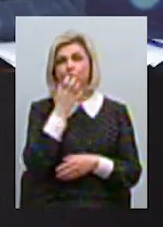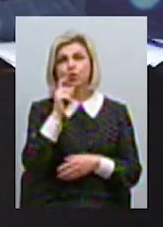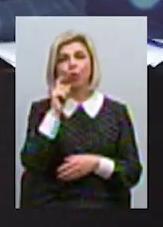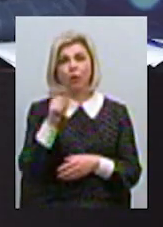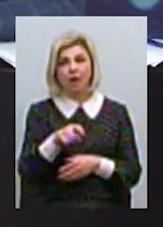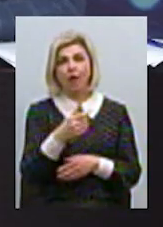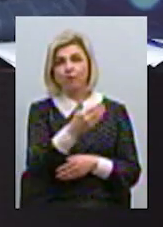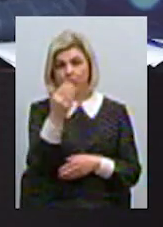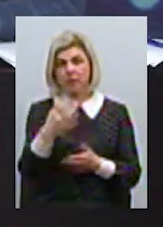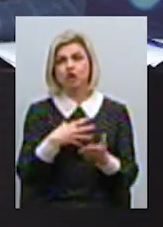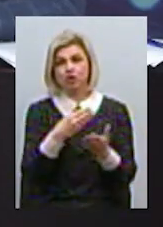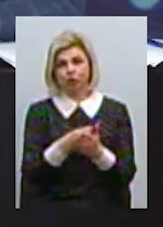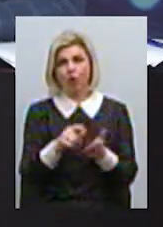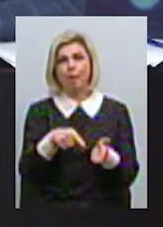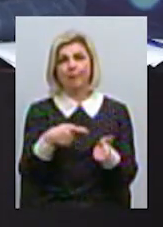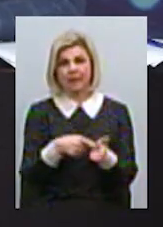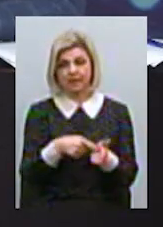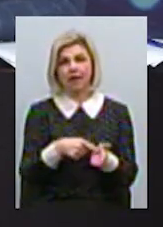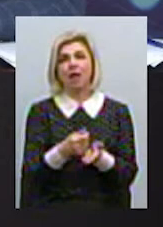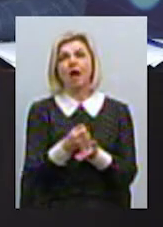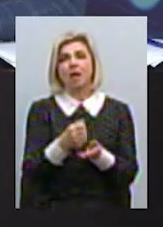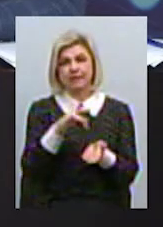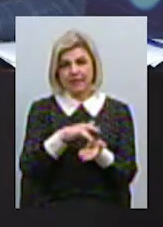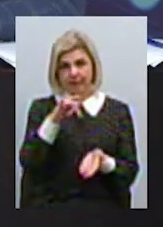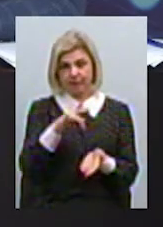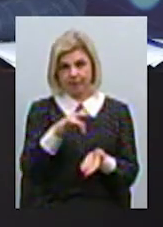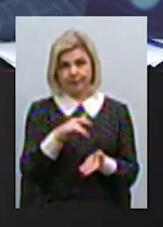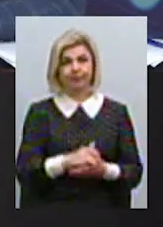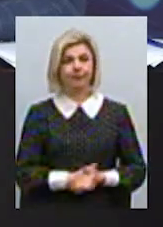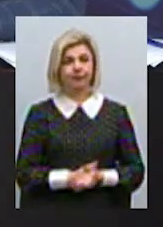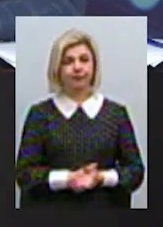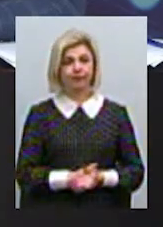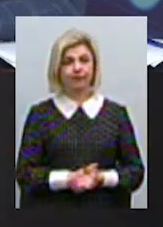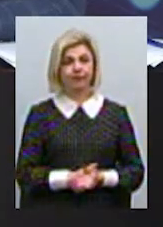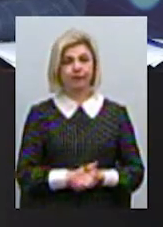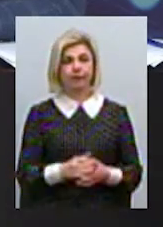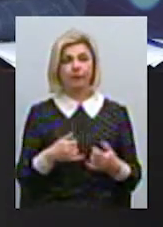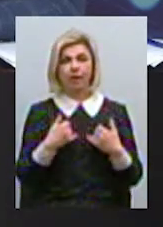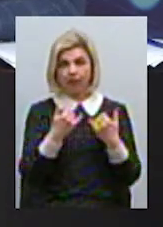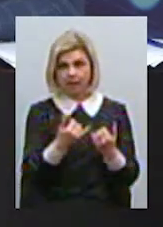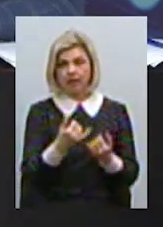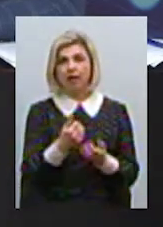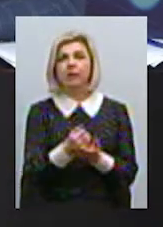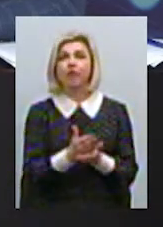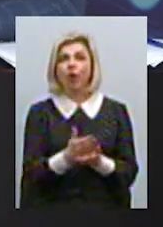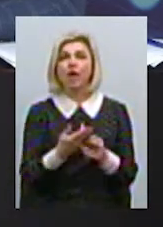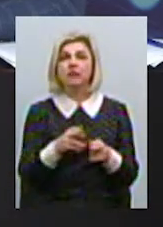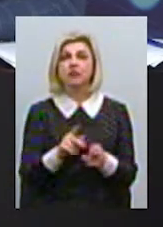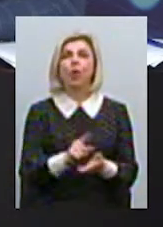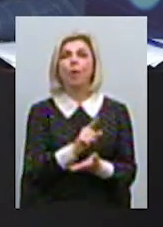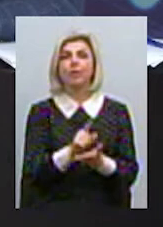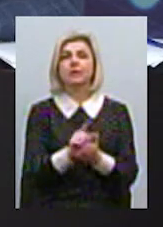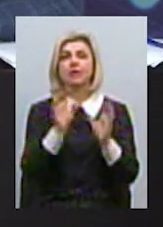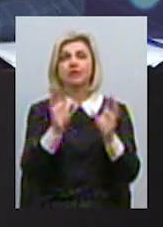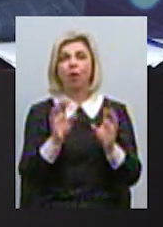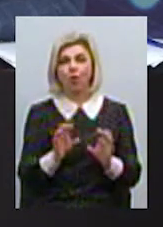вони створили міські, паралельно з державною адміністрацією, міські центри. Або об'єднані громади, так? Да. Ні, це обов'язково законодавець